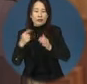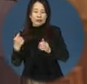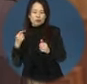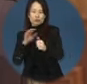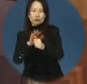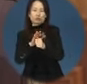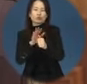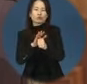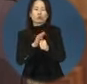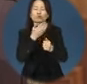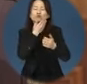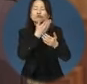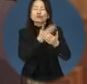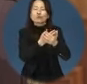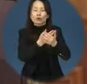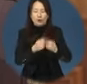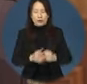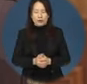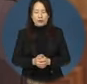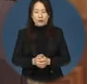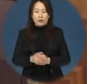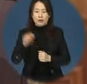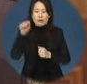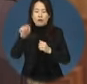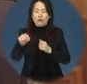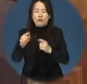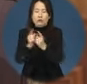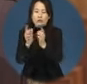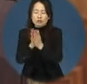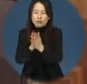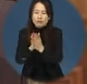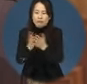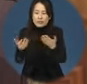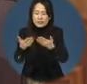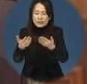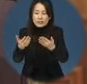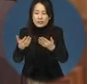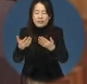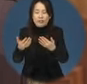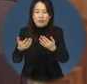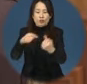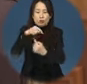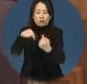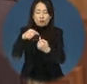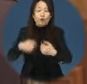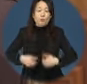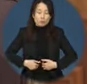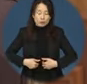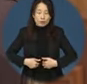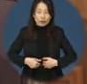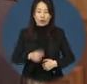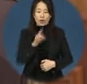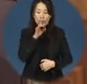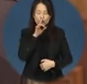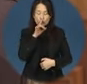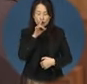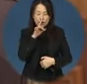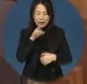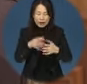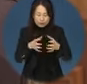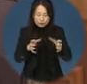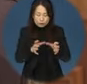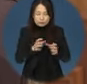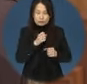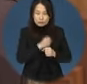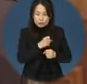현장에서 아크로 실제로 해야 될 일이 많지 않습니까 그런 면에서 이제 이런 상황이 왔을 때는 중앙에서는 중 대부분을 구성을 하고